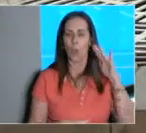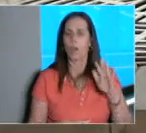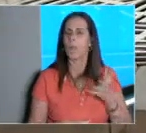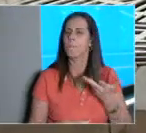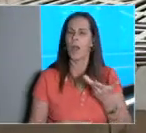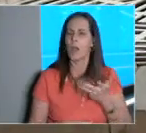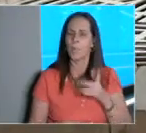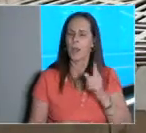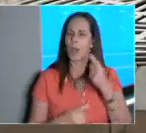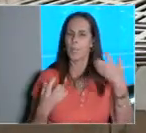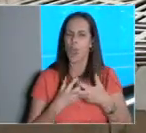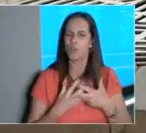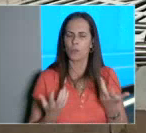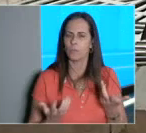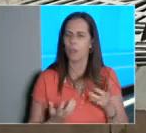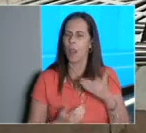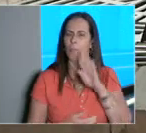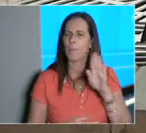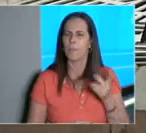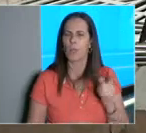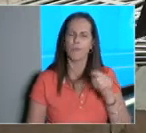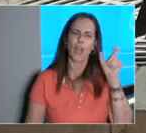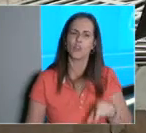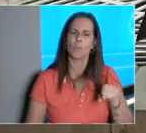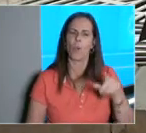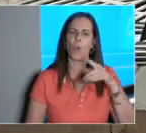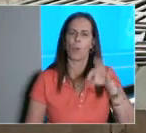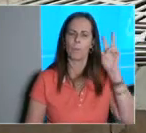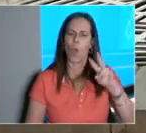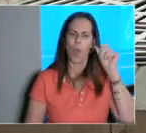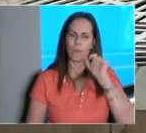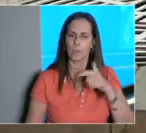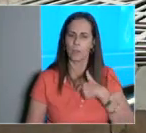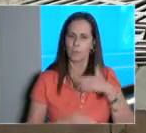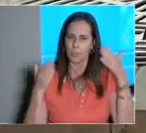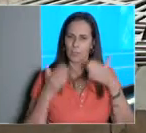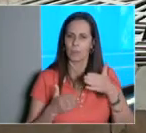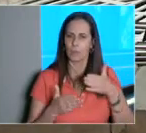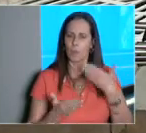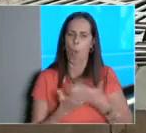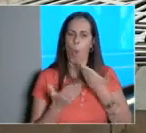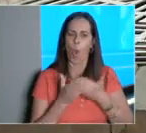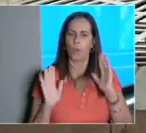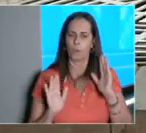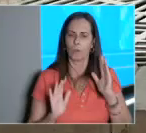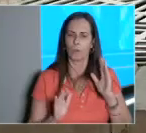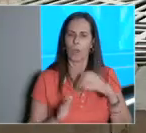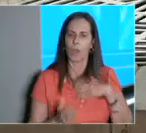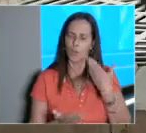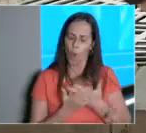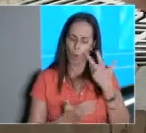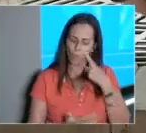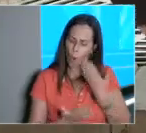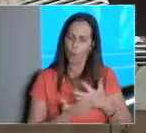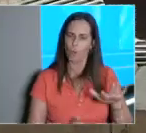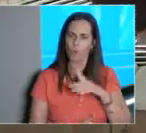גודל. מה החינוך גידול שלך הוא מביא אותך לביבי והאנשים הקודמים פה לגנץ, מה? אני מתעסק כך ורק בהוכחות. אני רואה הוכחות